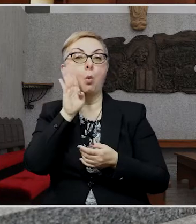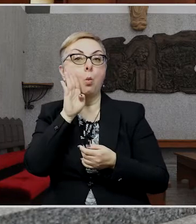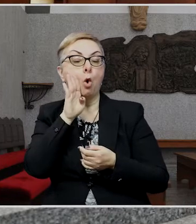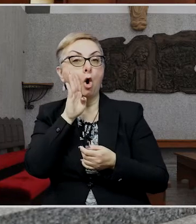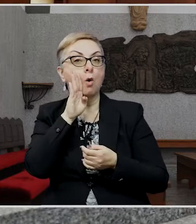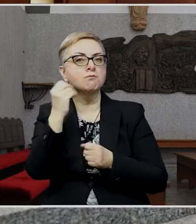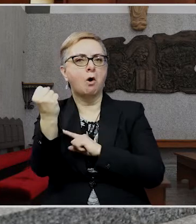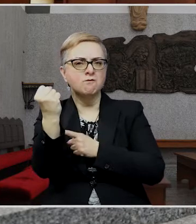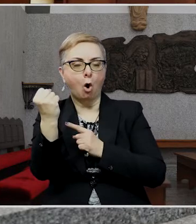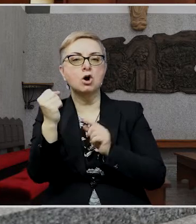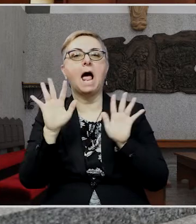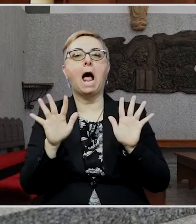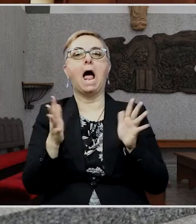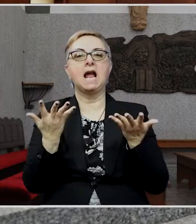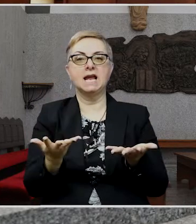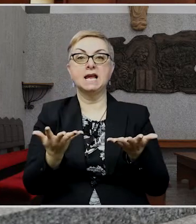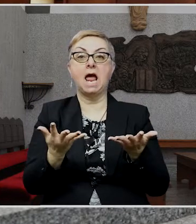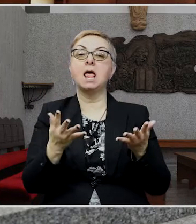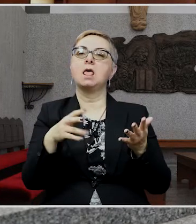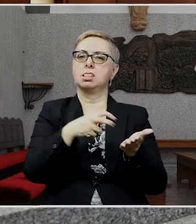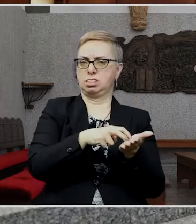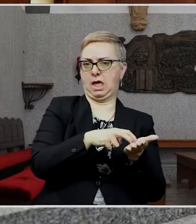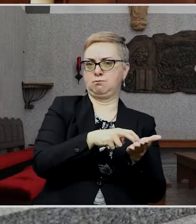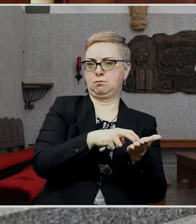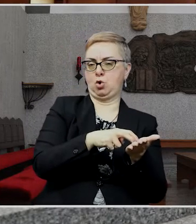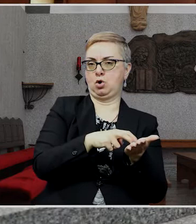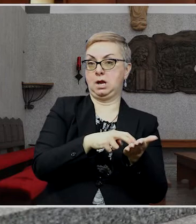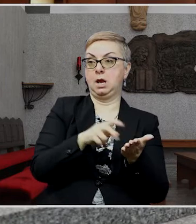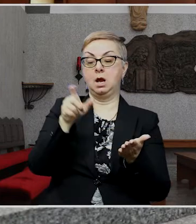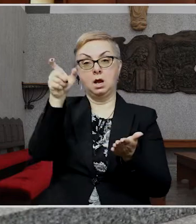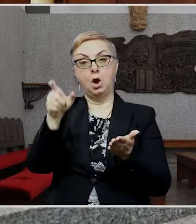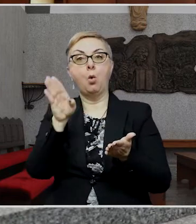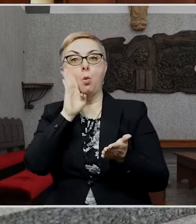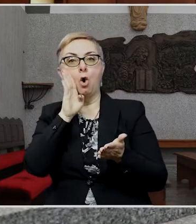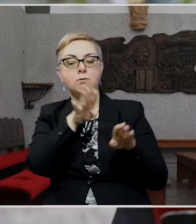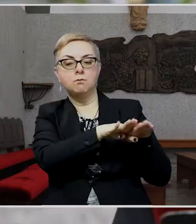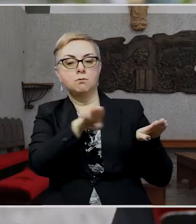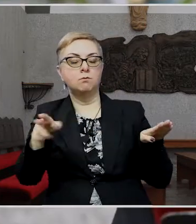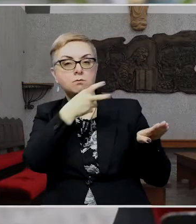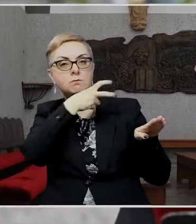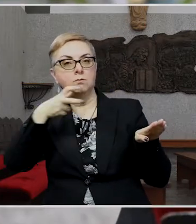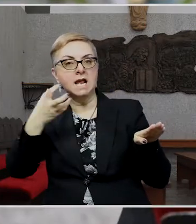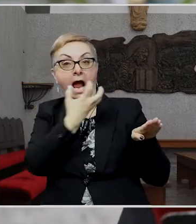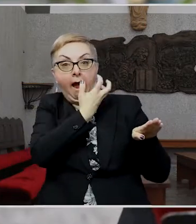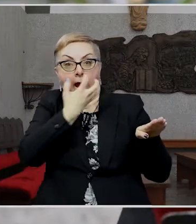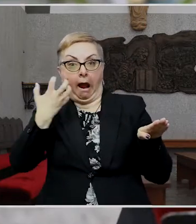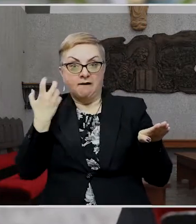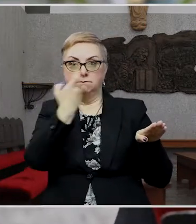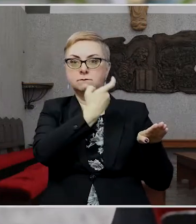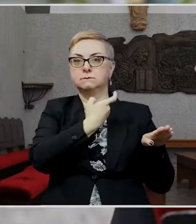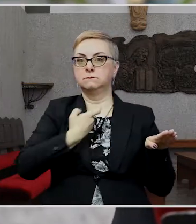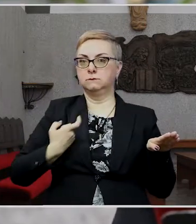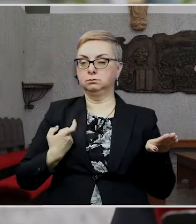uomo debole ma ancora di più uomo sempre attaccato al popolo mosè mai ha